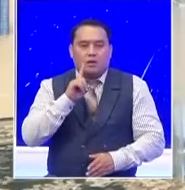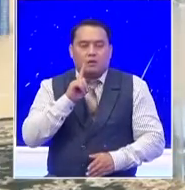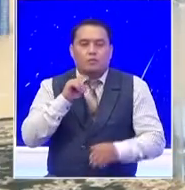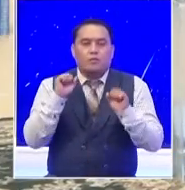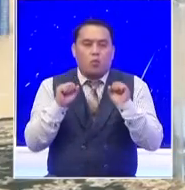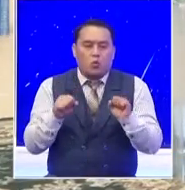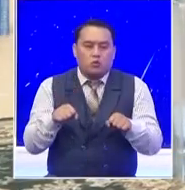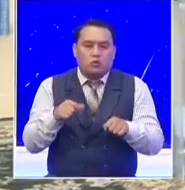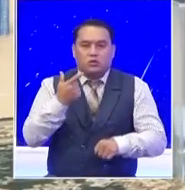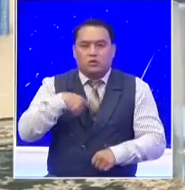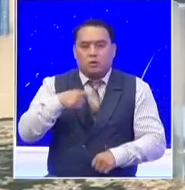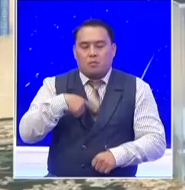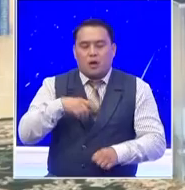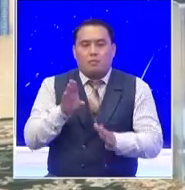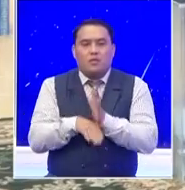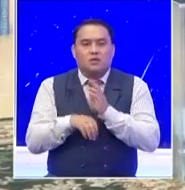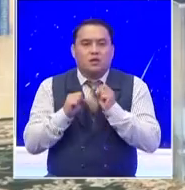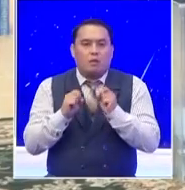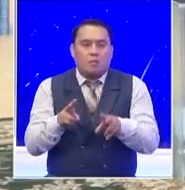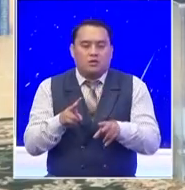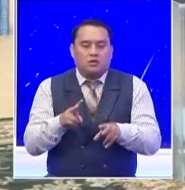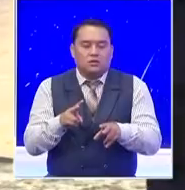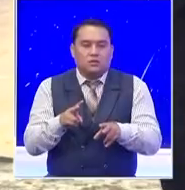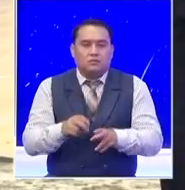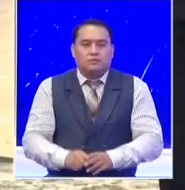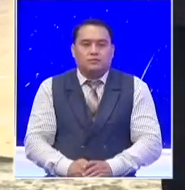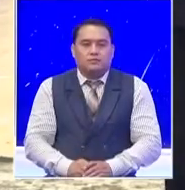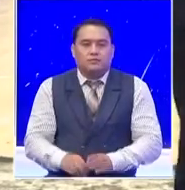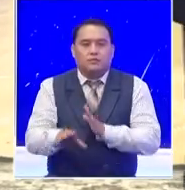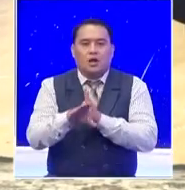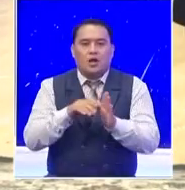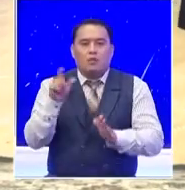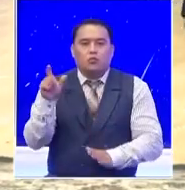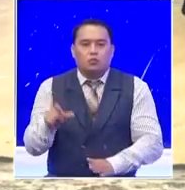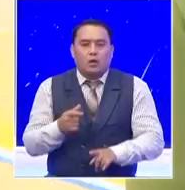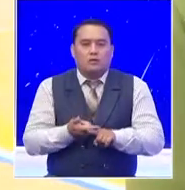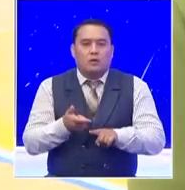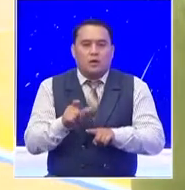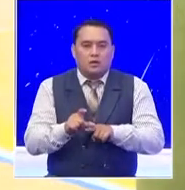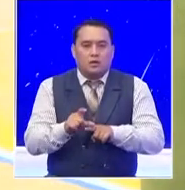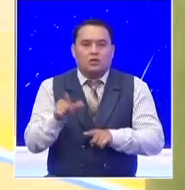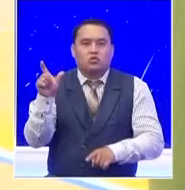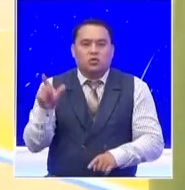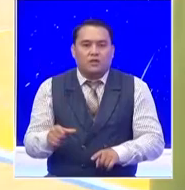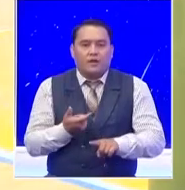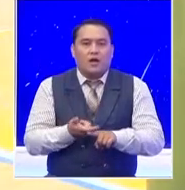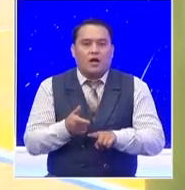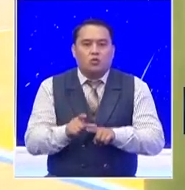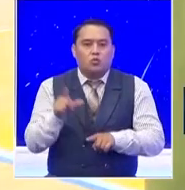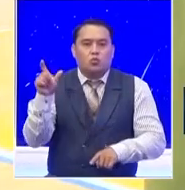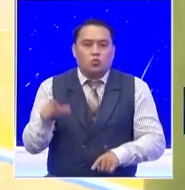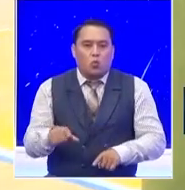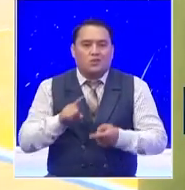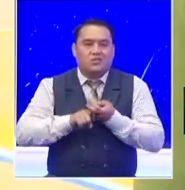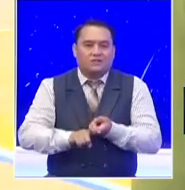можно себя обезопасить и других обезопасить. Депутат – это человек, который